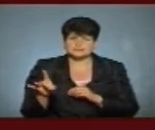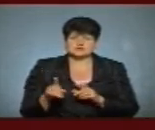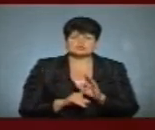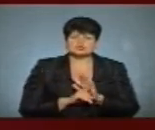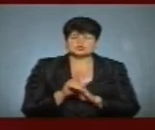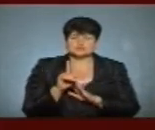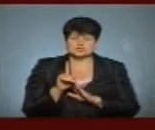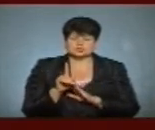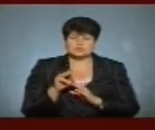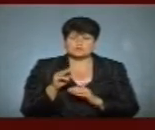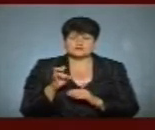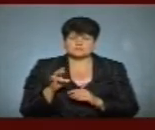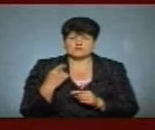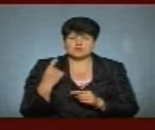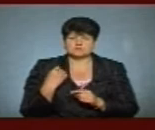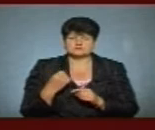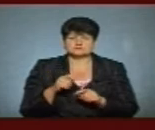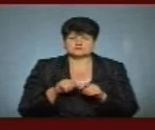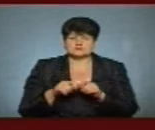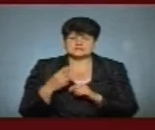спочатку пандемії в області обстежили